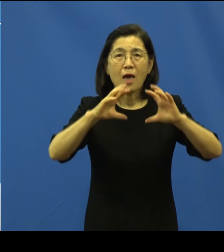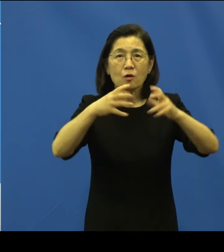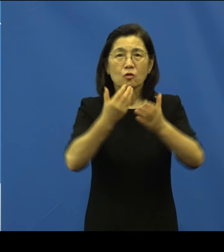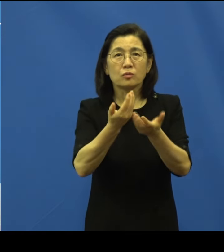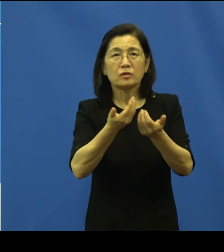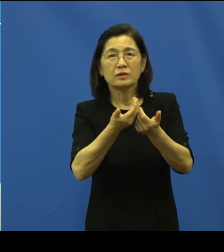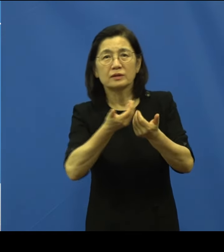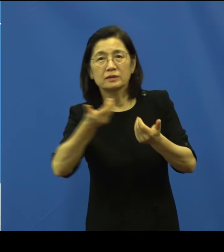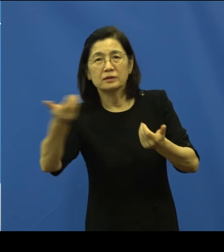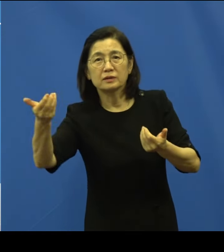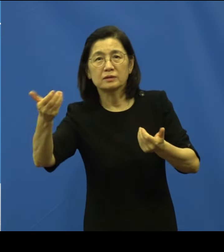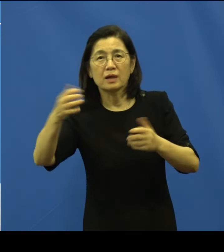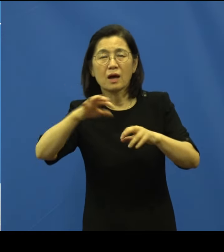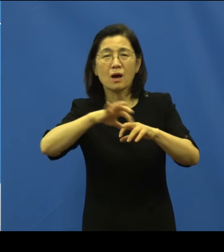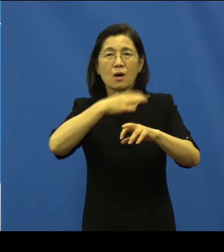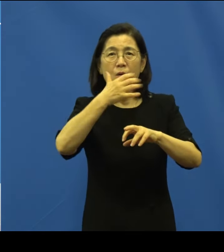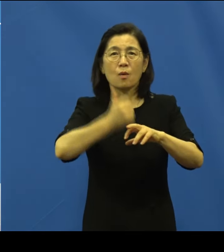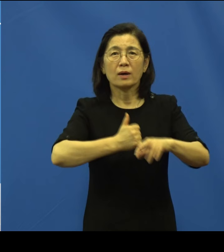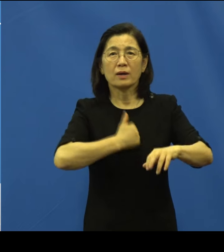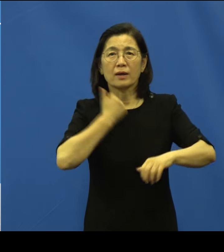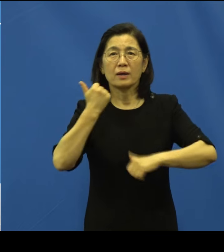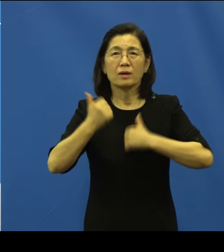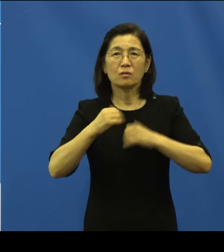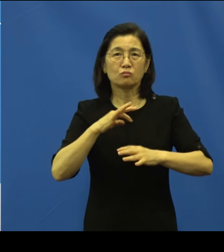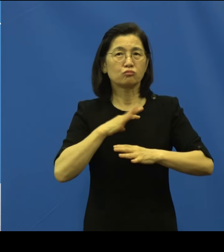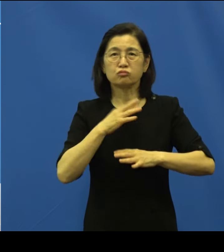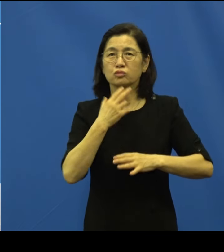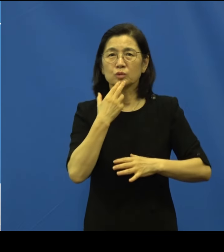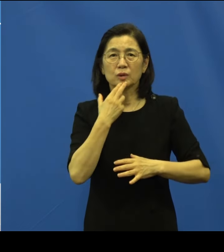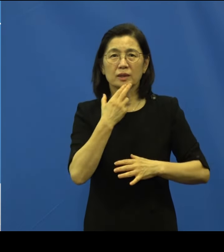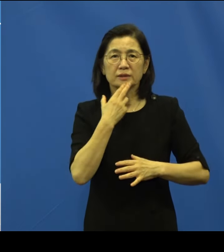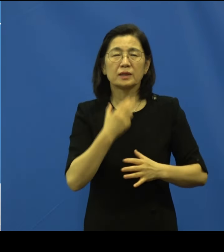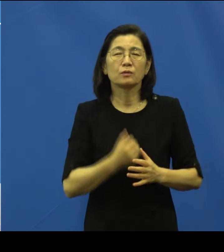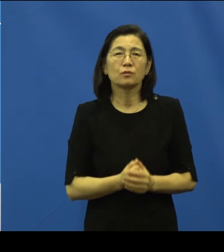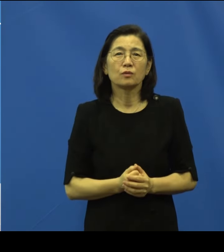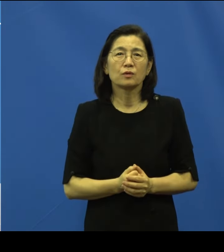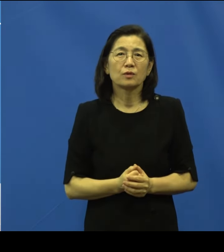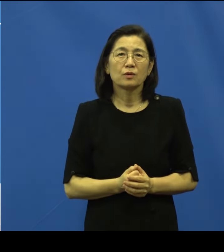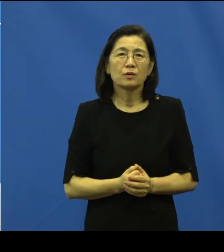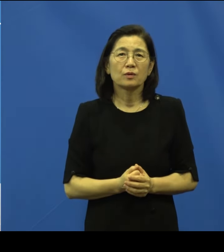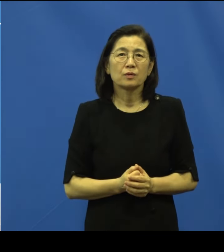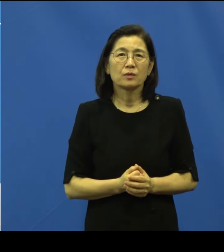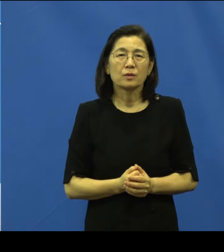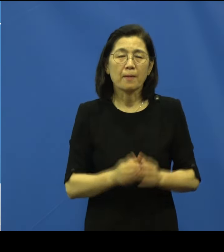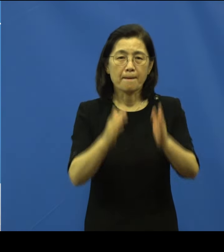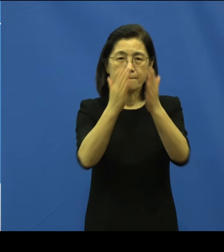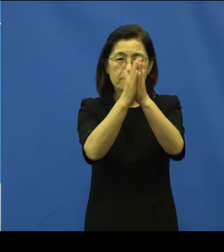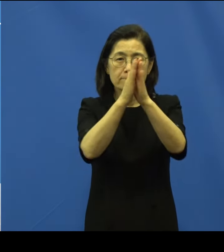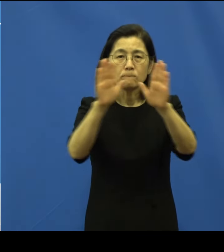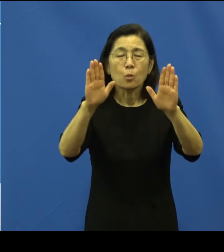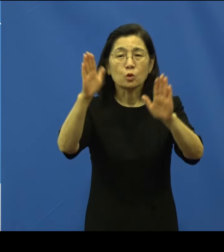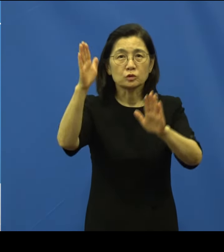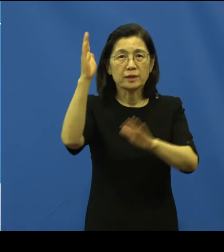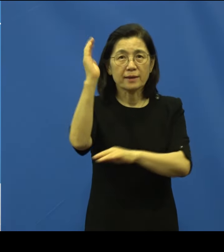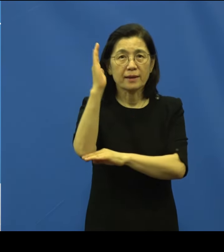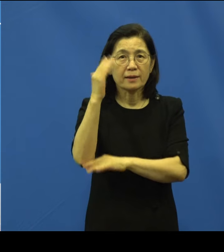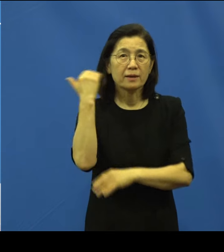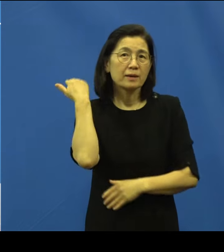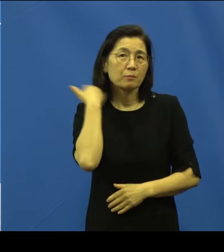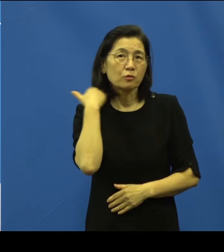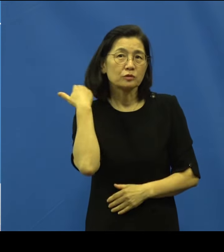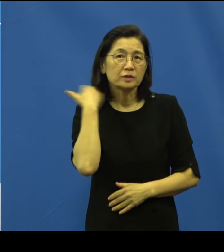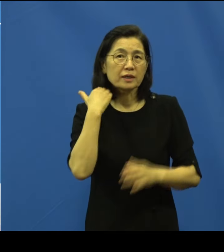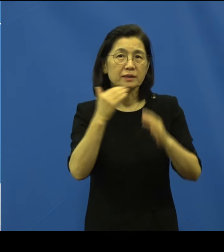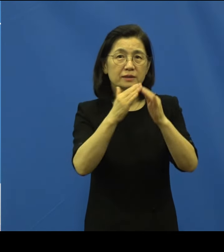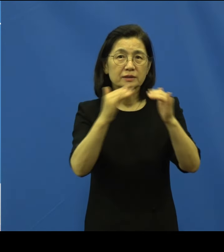왕의 노함을 무수하지 아니하고 모세 얘기해요. 곧 보이지